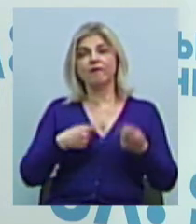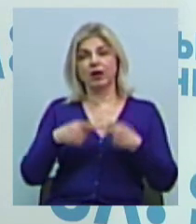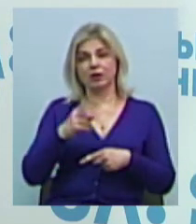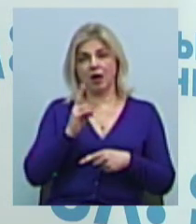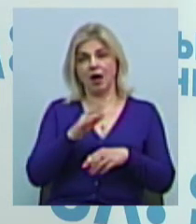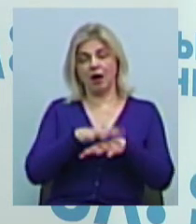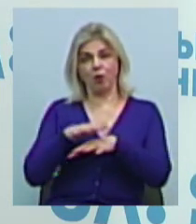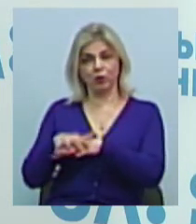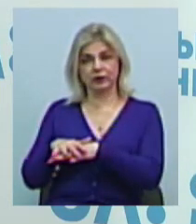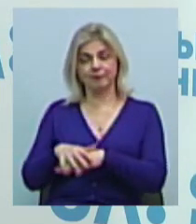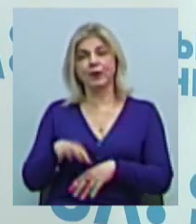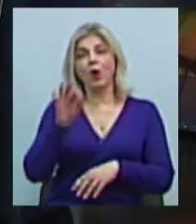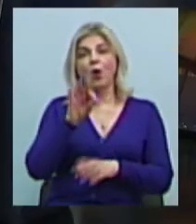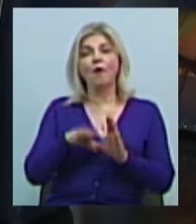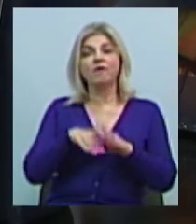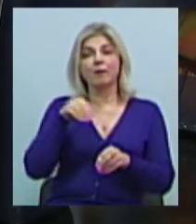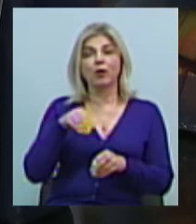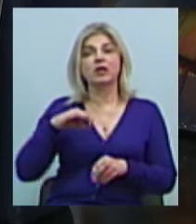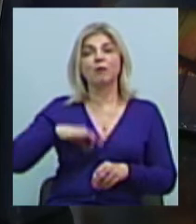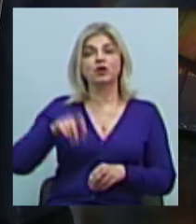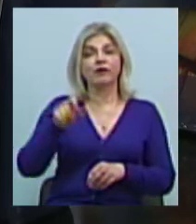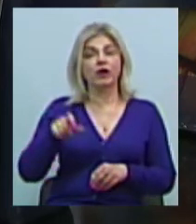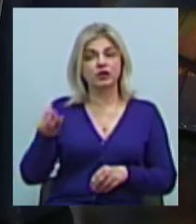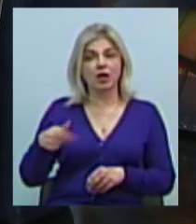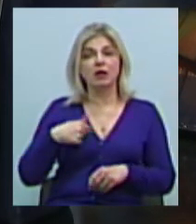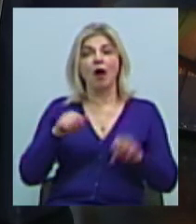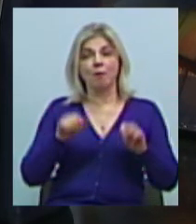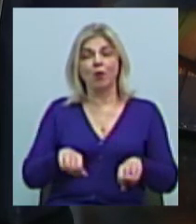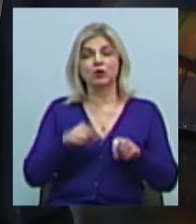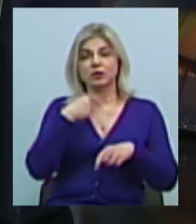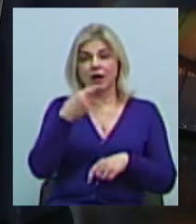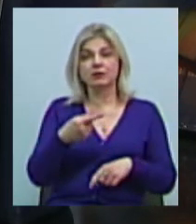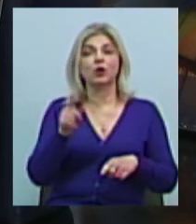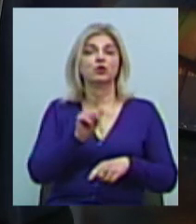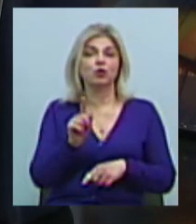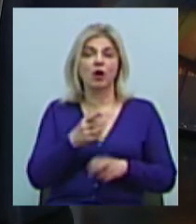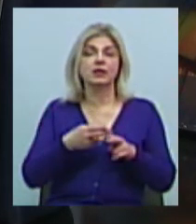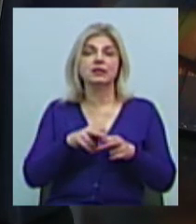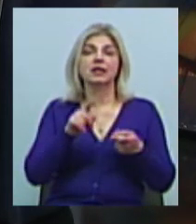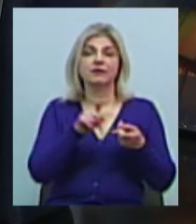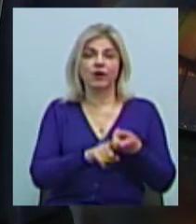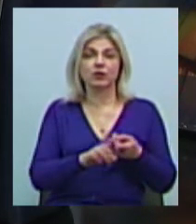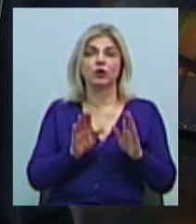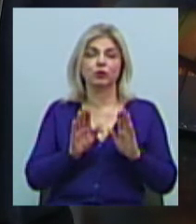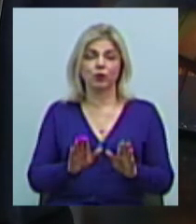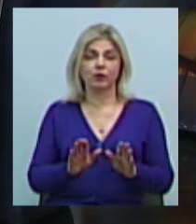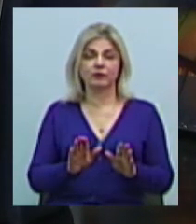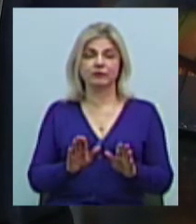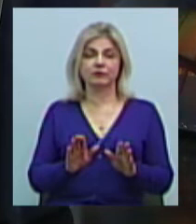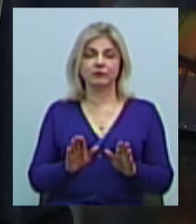Так, щодо вибору споживачів, я можу констатувати тільки те, що це стосується безпосередньо